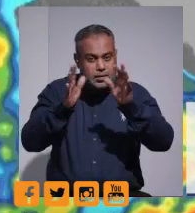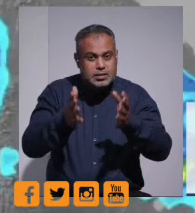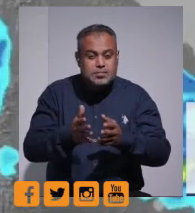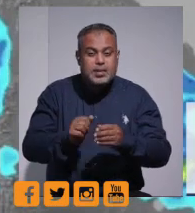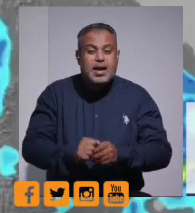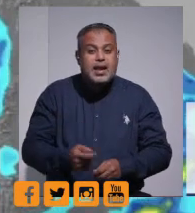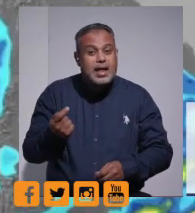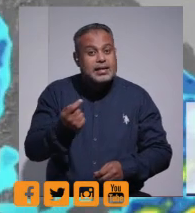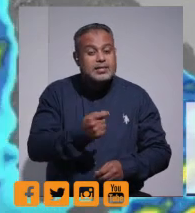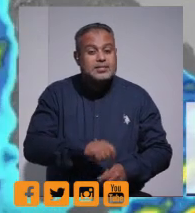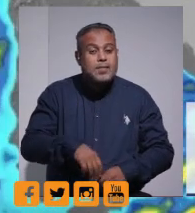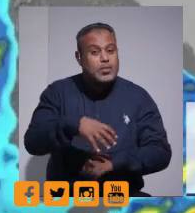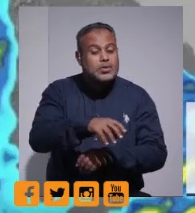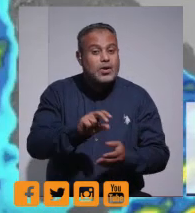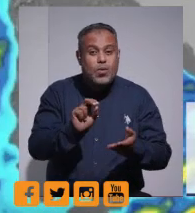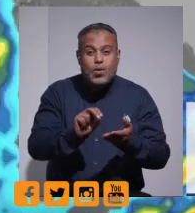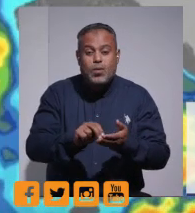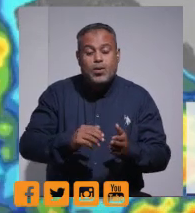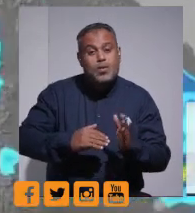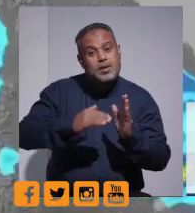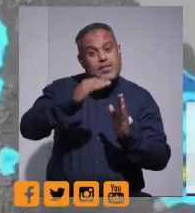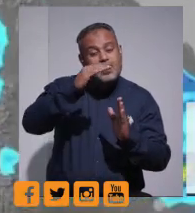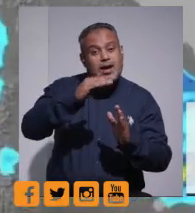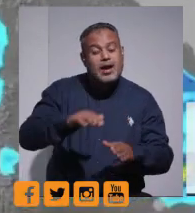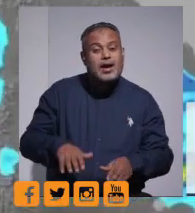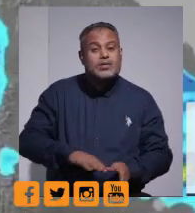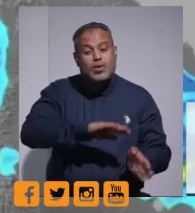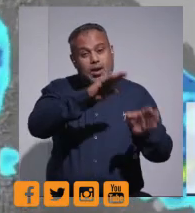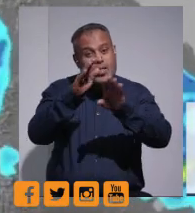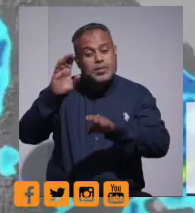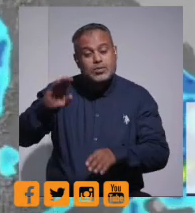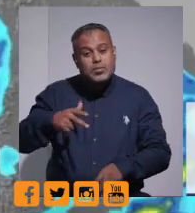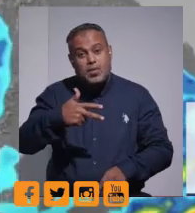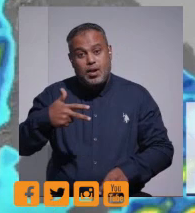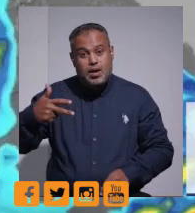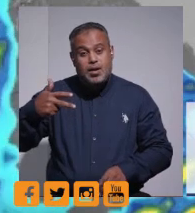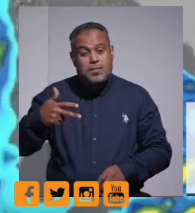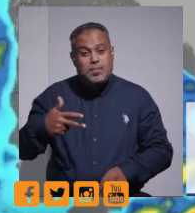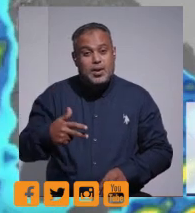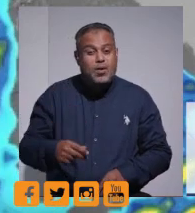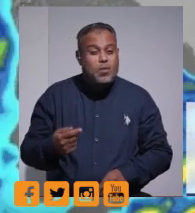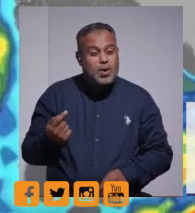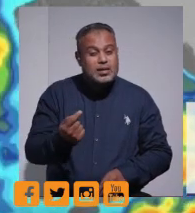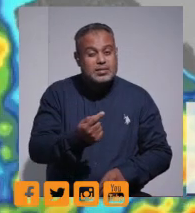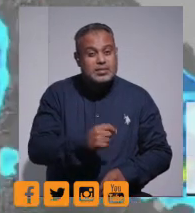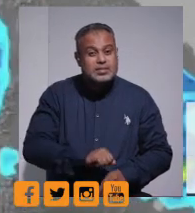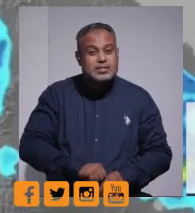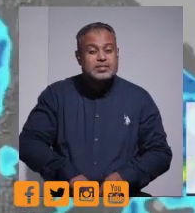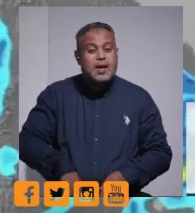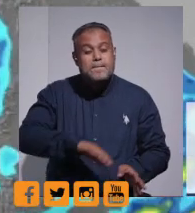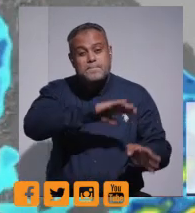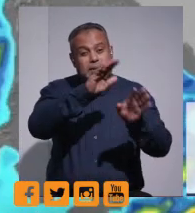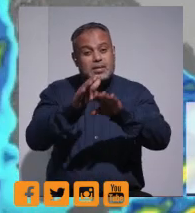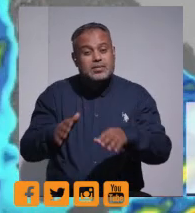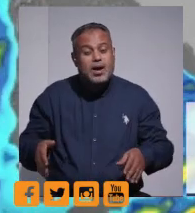مديريات وقرى ومرتفعات الساعه والهضبه الجنوبيه والغربيه اجزاء من رؤوس الهضاب والاوديه